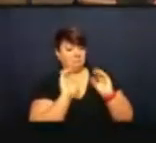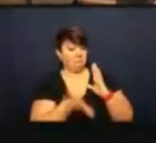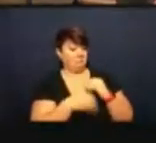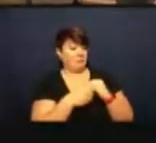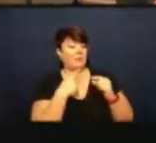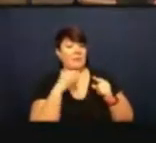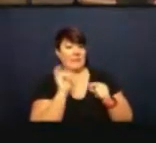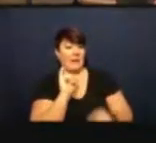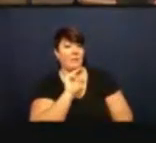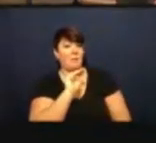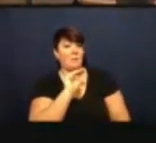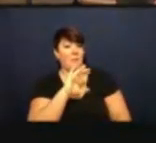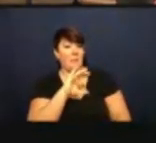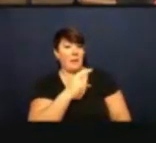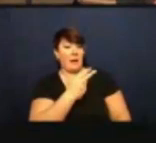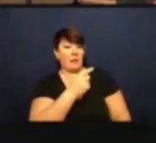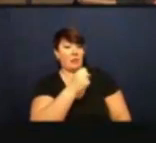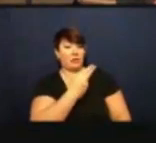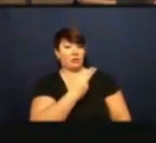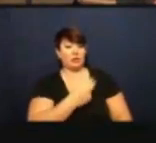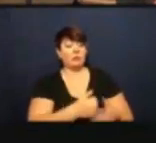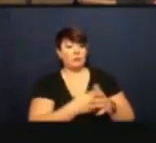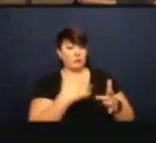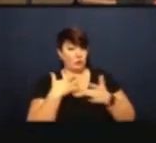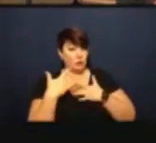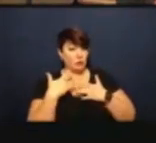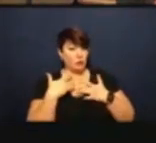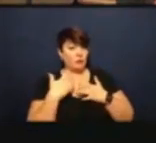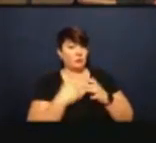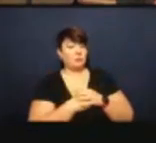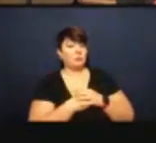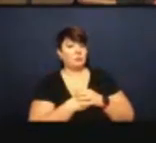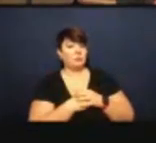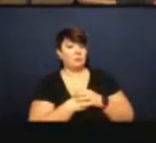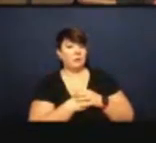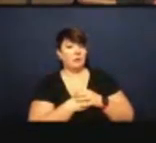hivi. Sina la ziada la kuongezea.